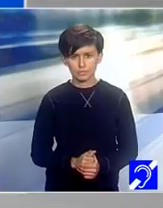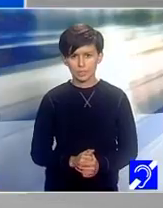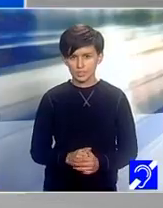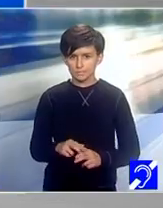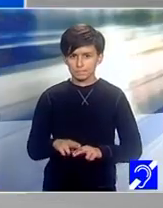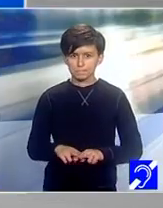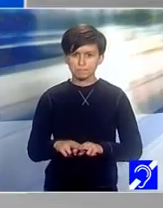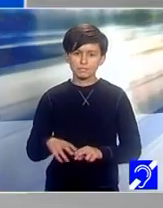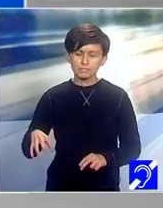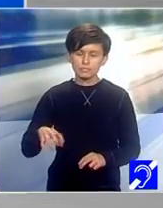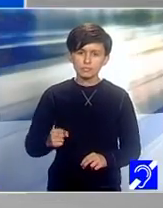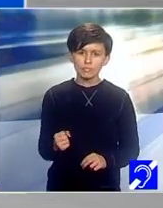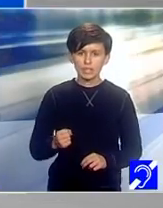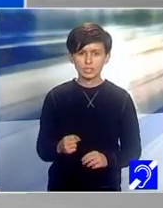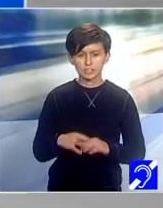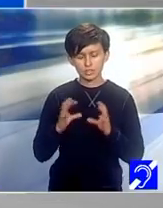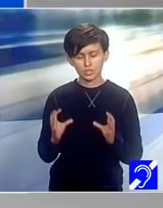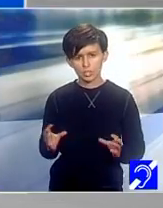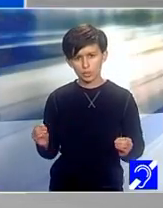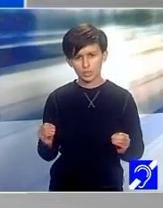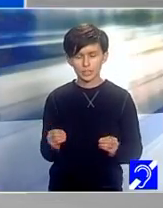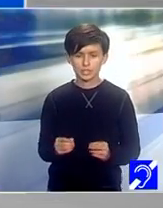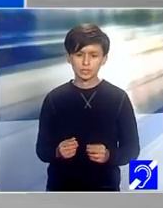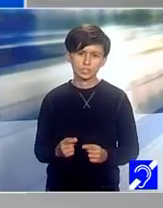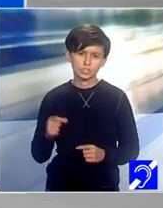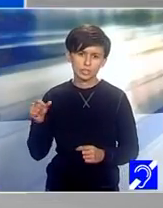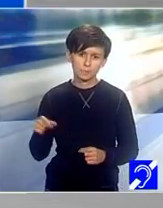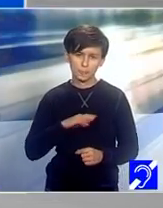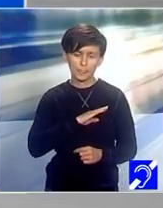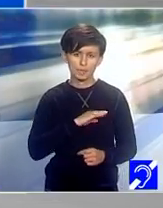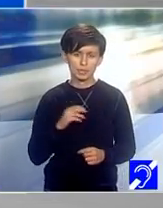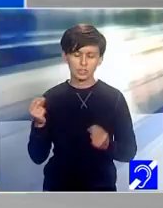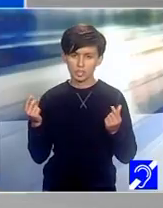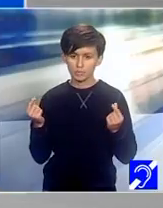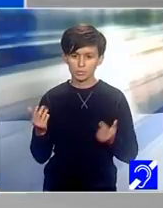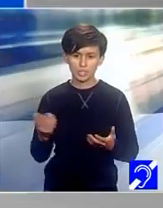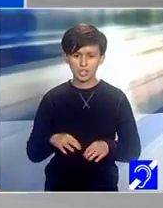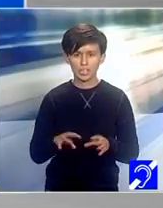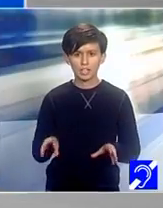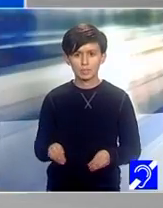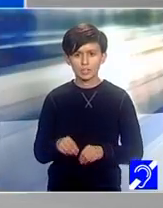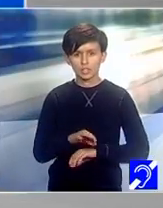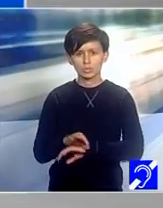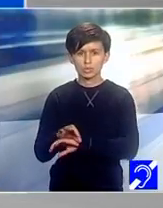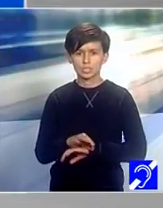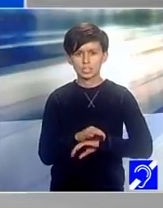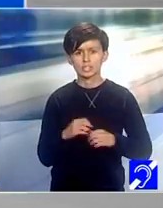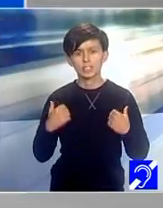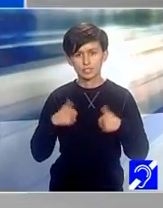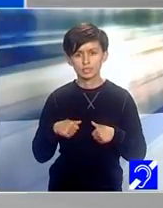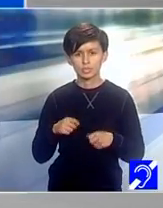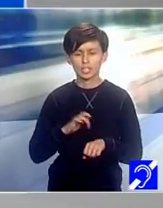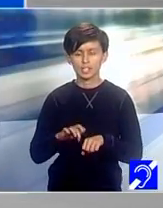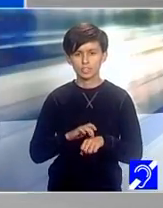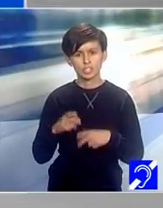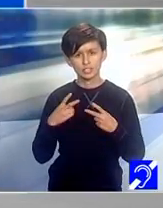Rămânem în zona satului românesc, de această dată cu niște meșteri populari care, împreună cu un designer vestimentar, au încercat să